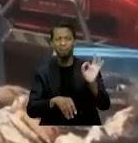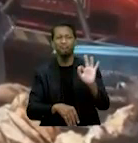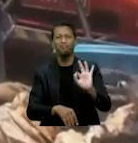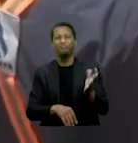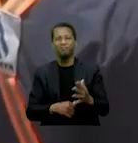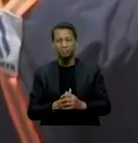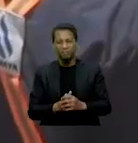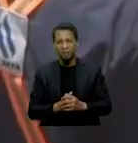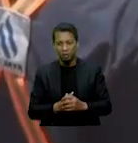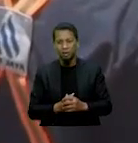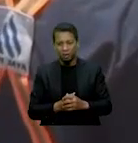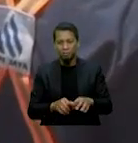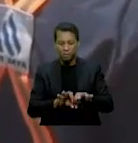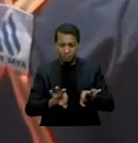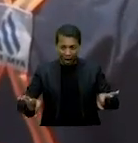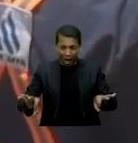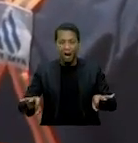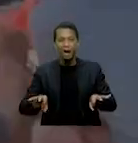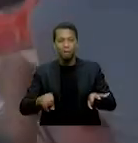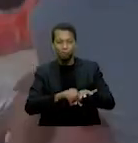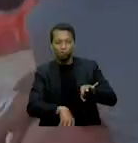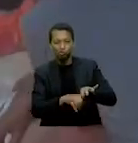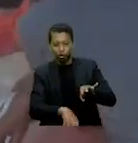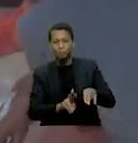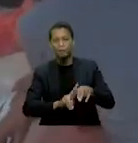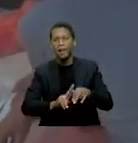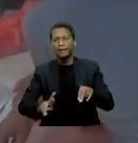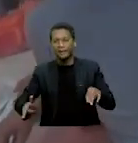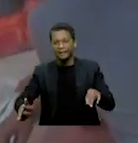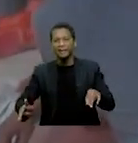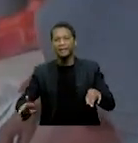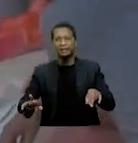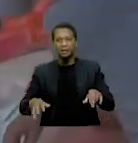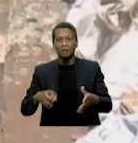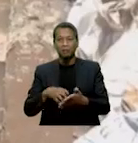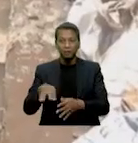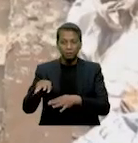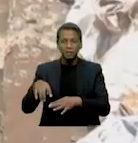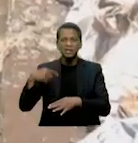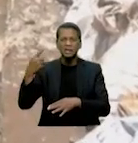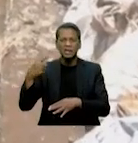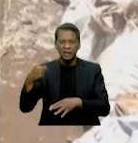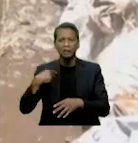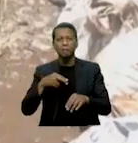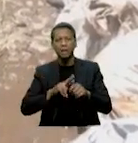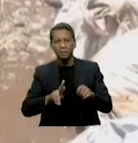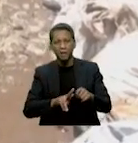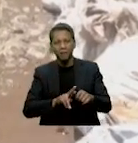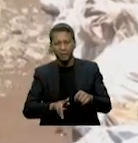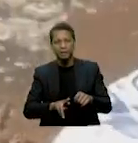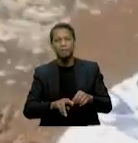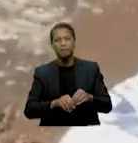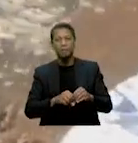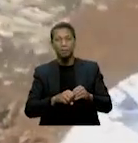Perbaikan pipa air transmisi yang bocor di Jalan Petamburan 4 Tanah Abang, Jakarta Pusat terus dikebut. Kebocoran pipa PAM ini